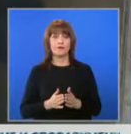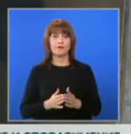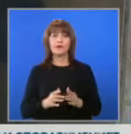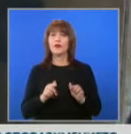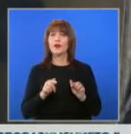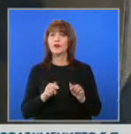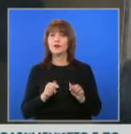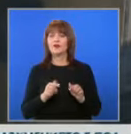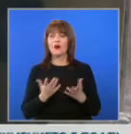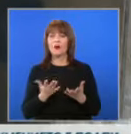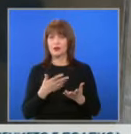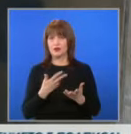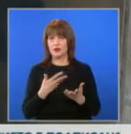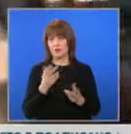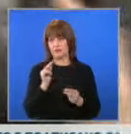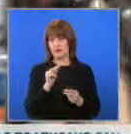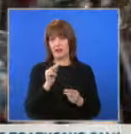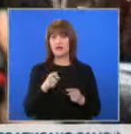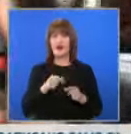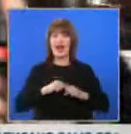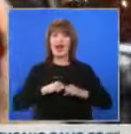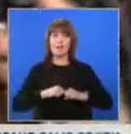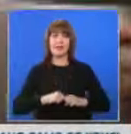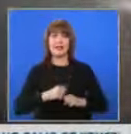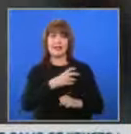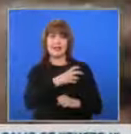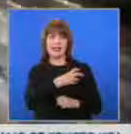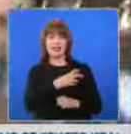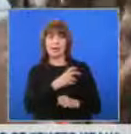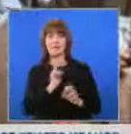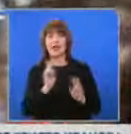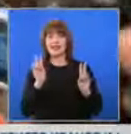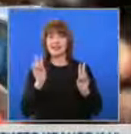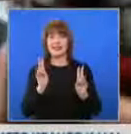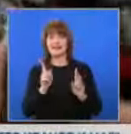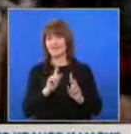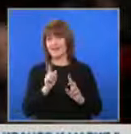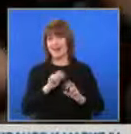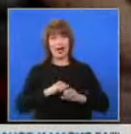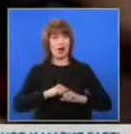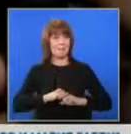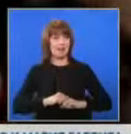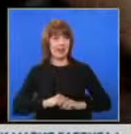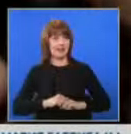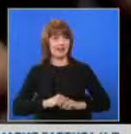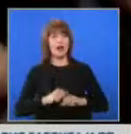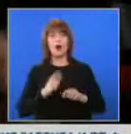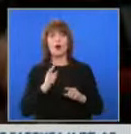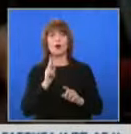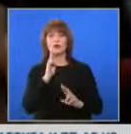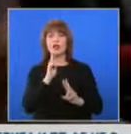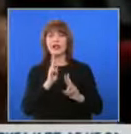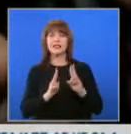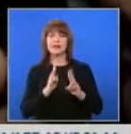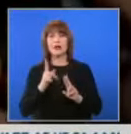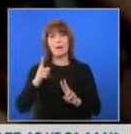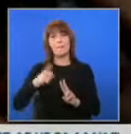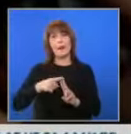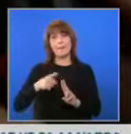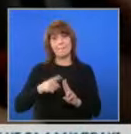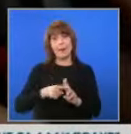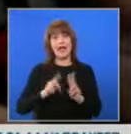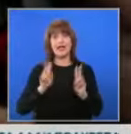Това, което мога да кажа, е, че това е кабинета на ГЕРБ СДС. Не е кабинет, с който да е съгласуван с Продължаваме